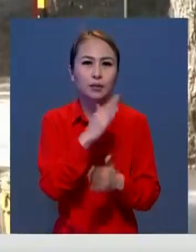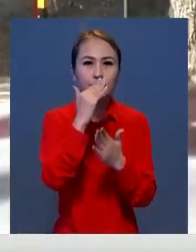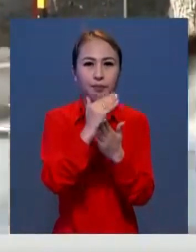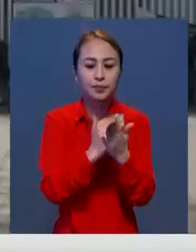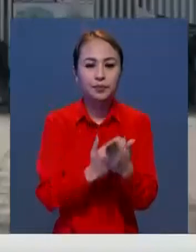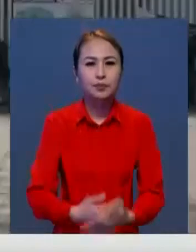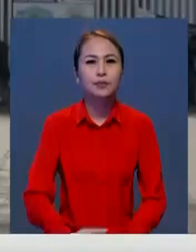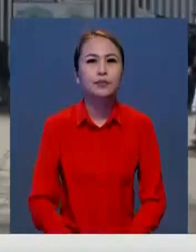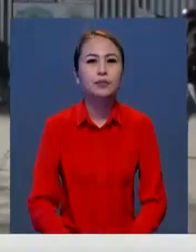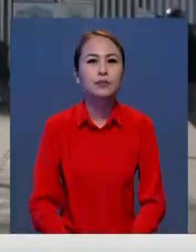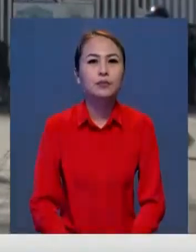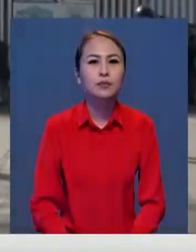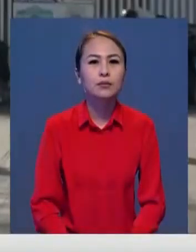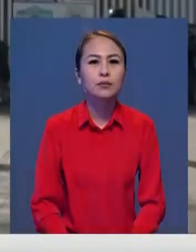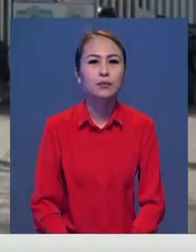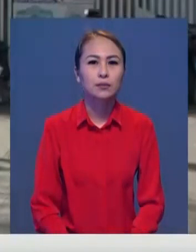бағытталған.